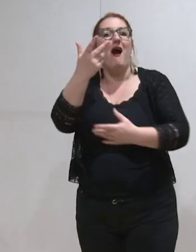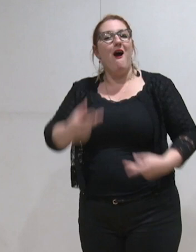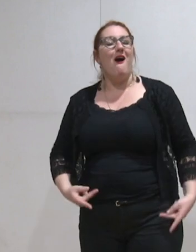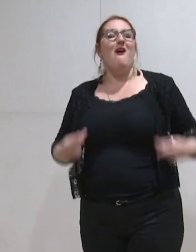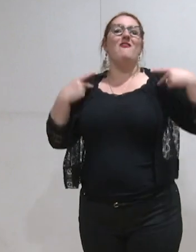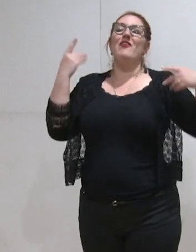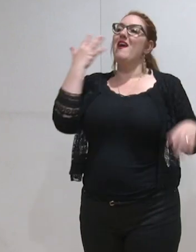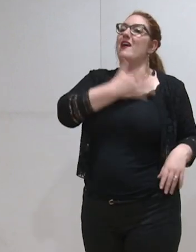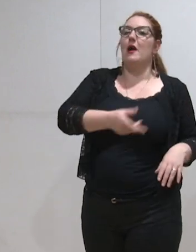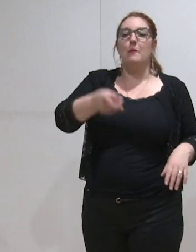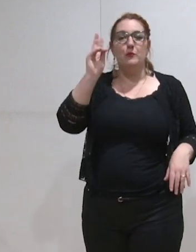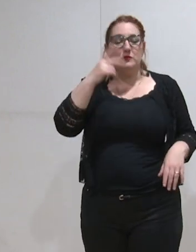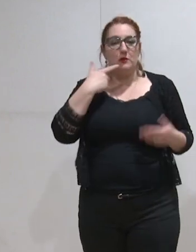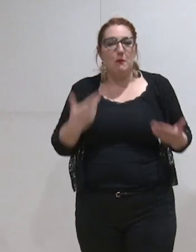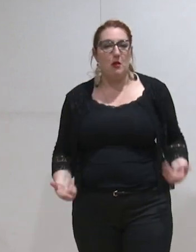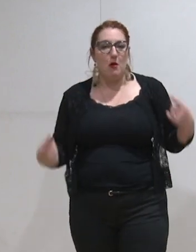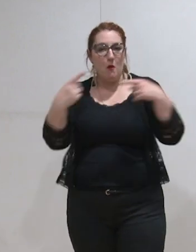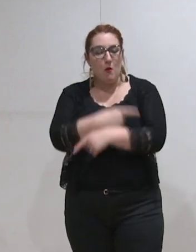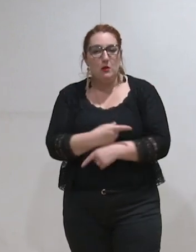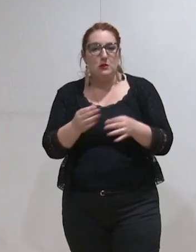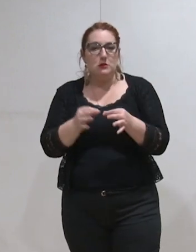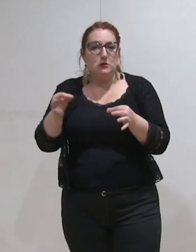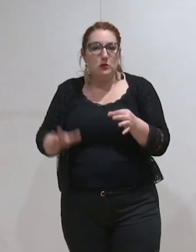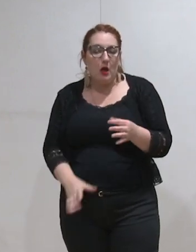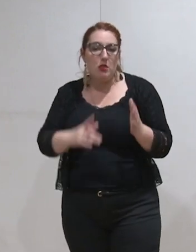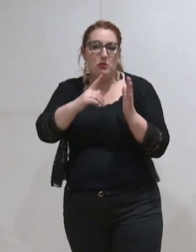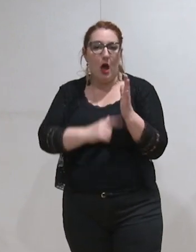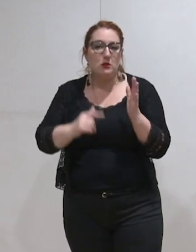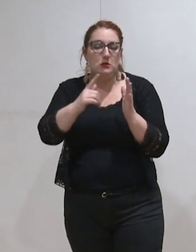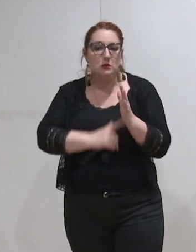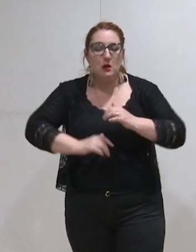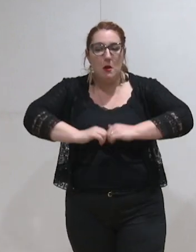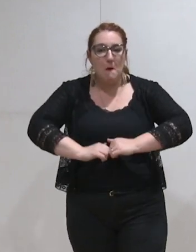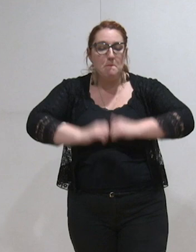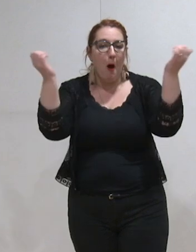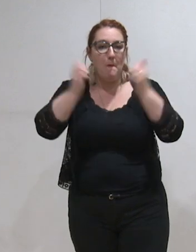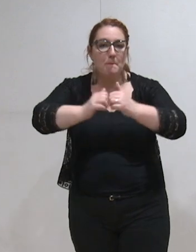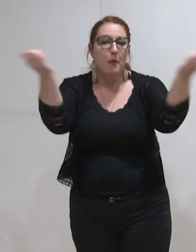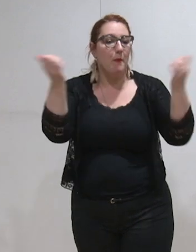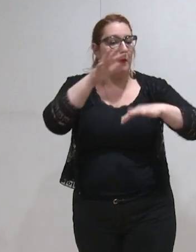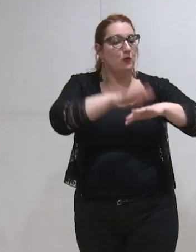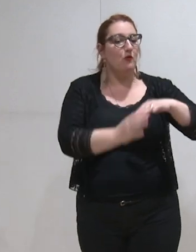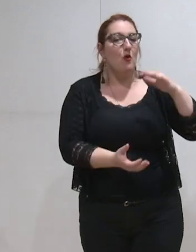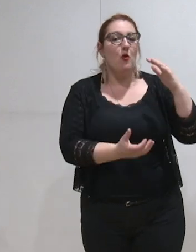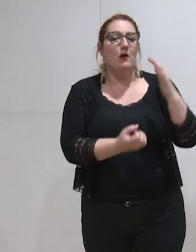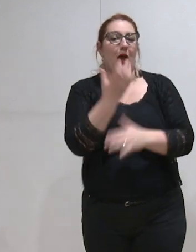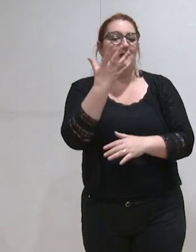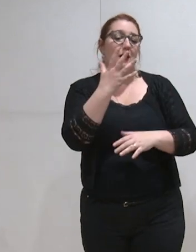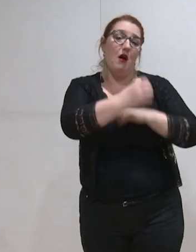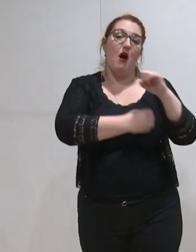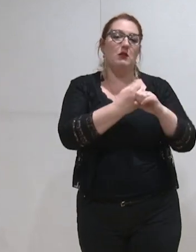et donc il y a maintenant un décalage très fort de taxes entre ces nouveaux quartiers des années 60 et 70